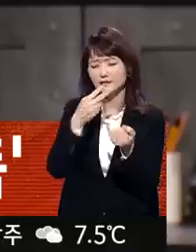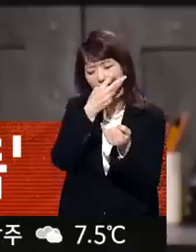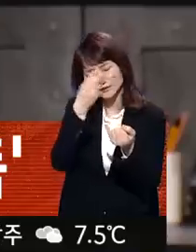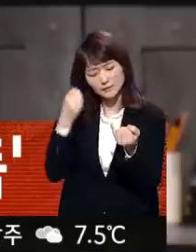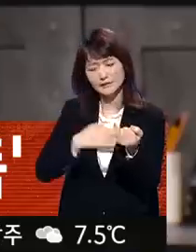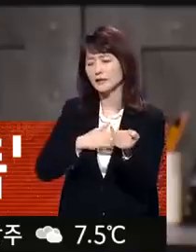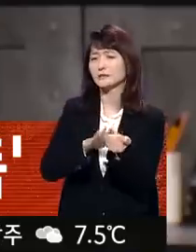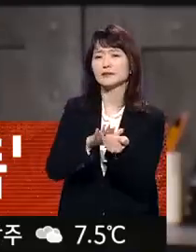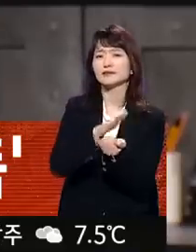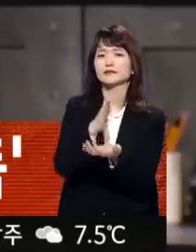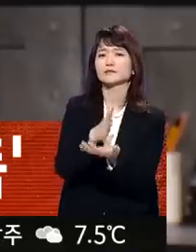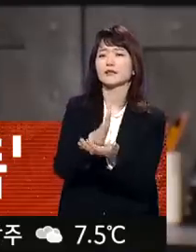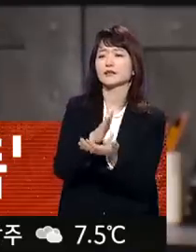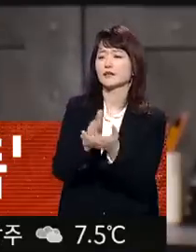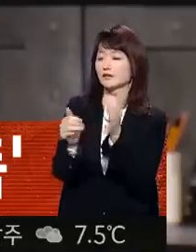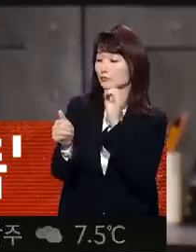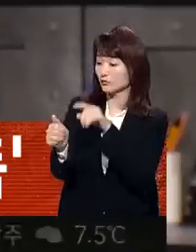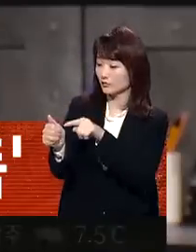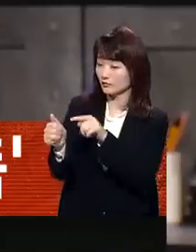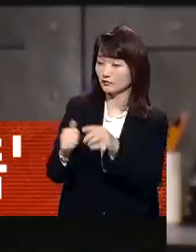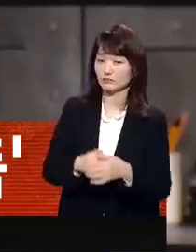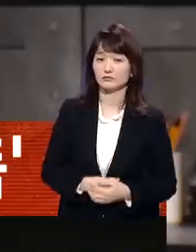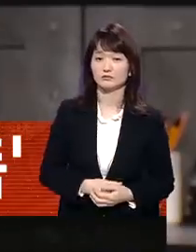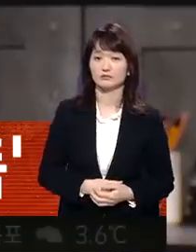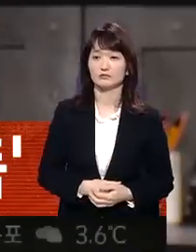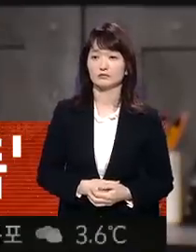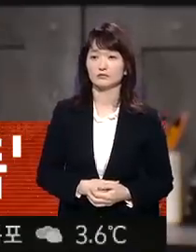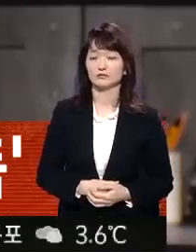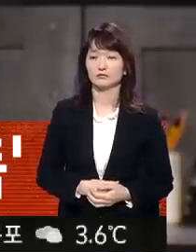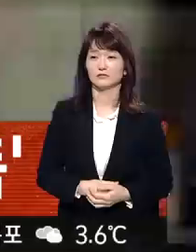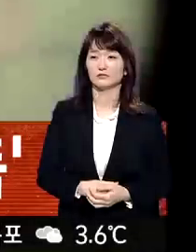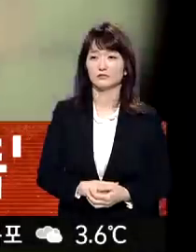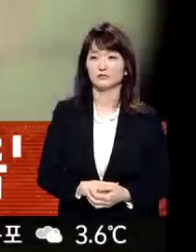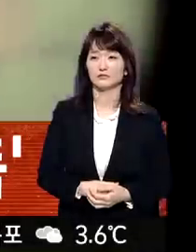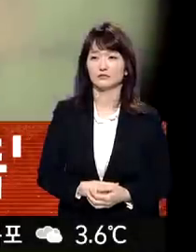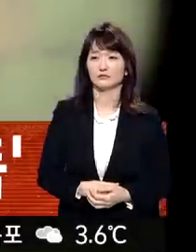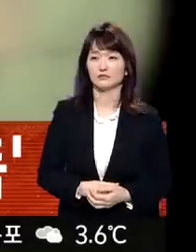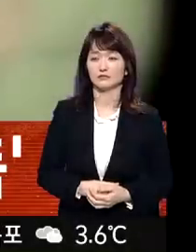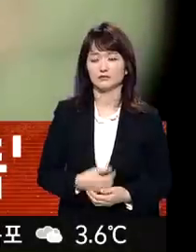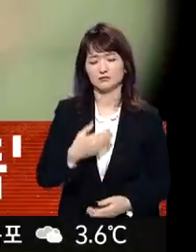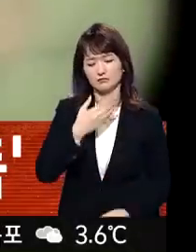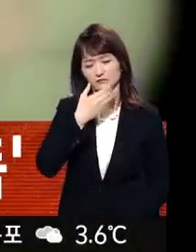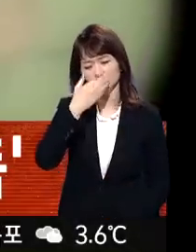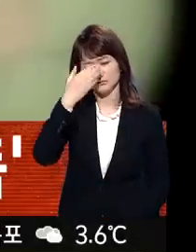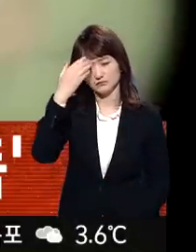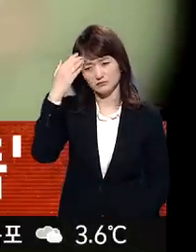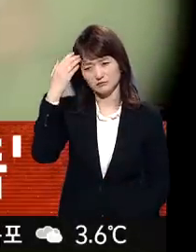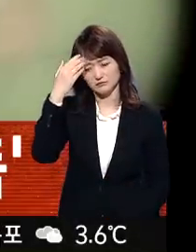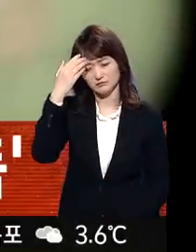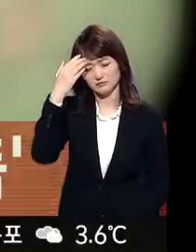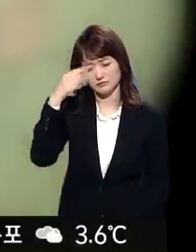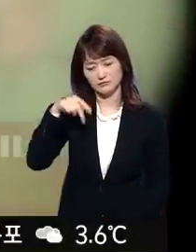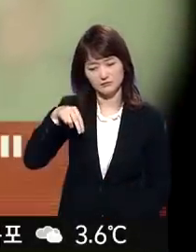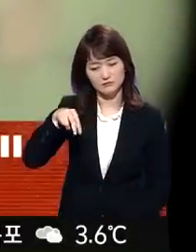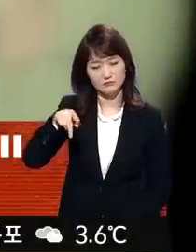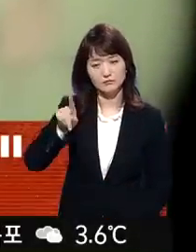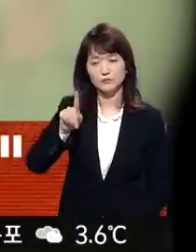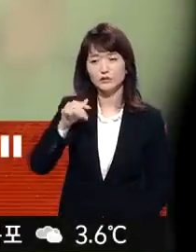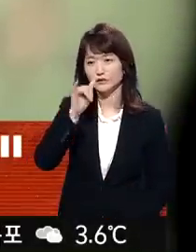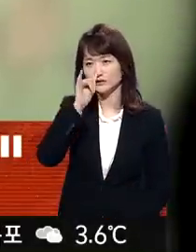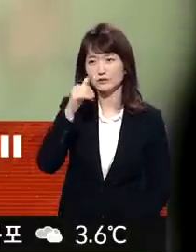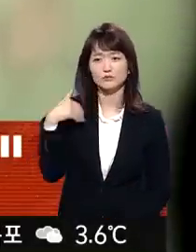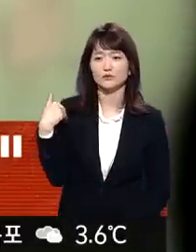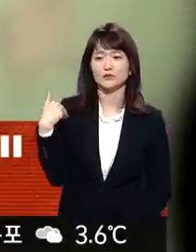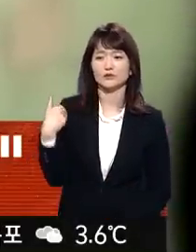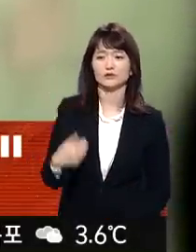만지지 말라고 노터치하라고 했는데도 이 남편이 몽유병이 있는지 기억을 못한다는 거예요. 이 남편이 아마 그